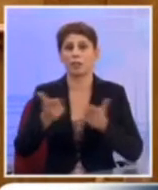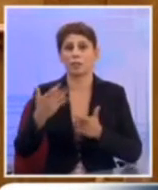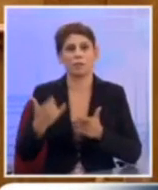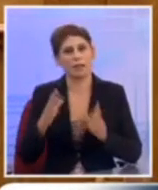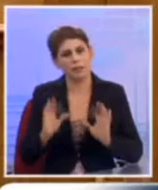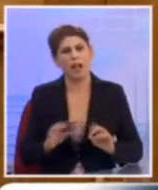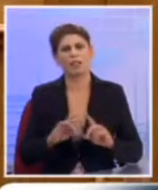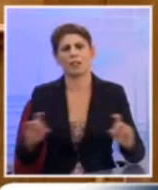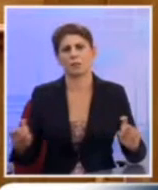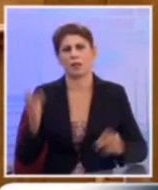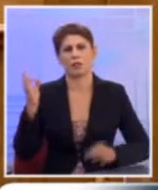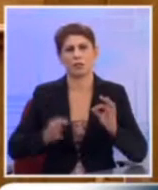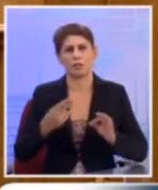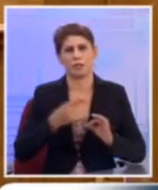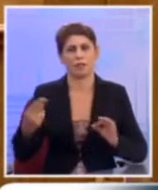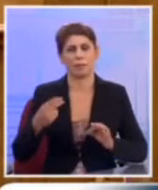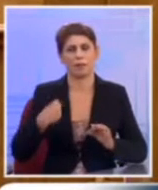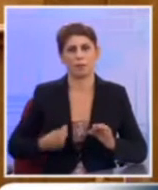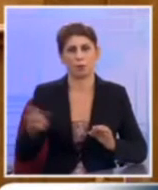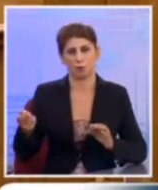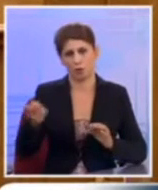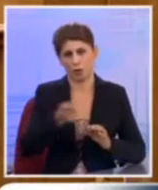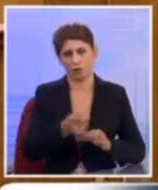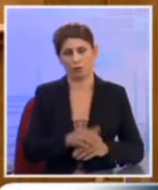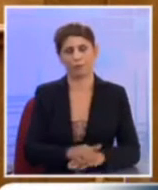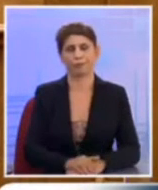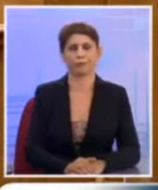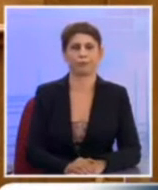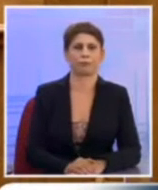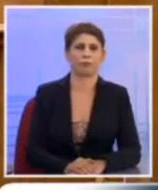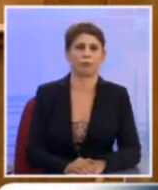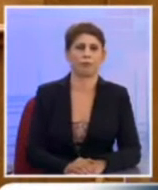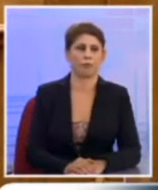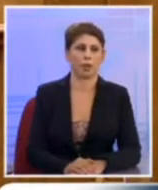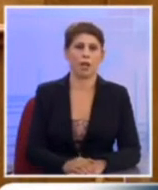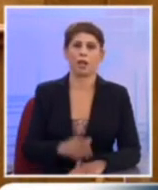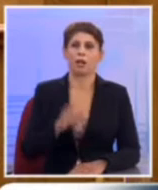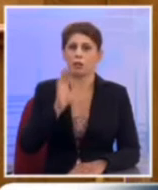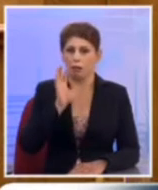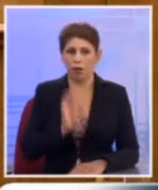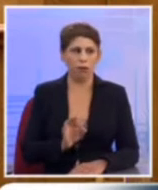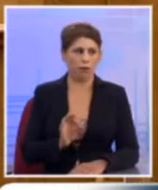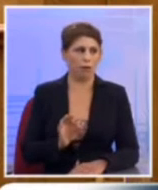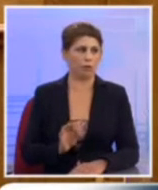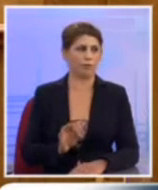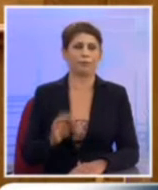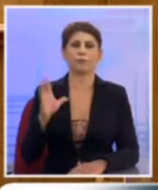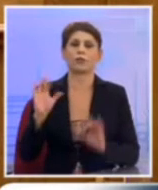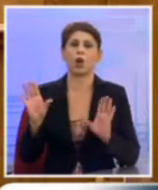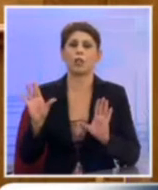εξαντικειμένου συζήτησης για το θέμα του δημόσιου χρέους. Είναι αλήθεια ότι χωρίς να ρυθμιστεί το